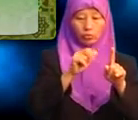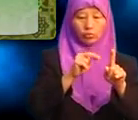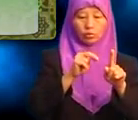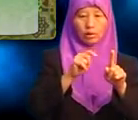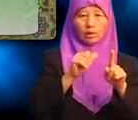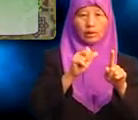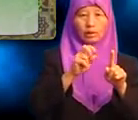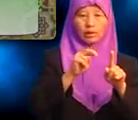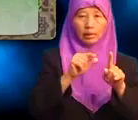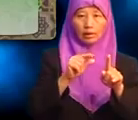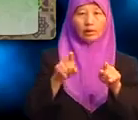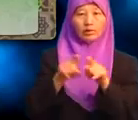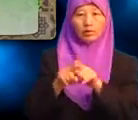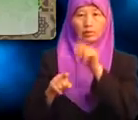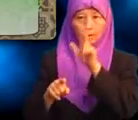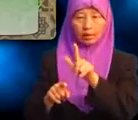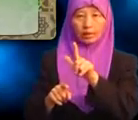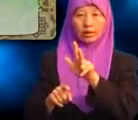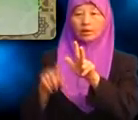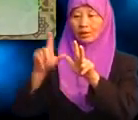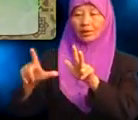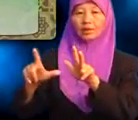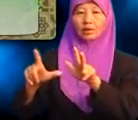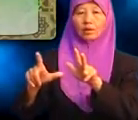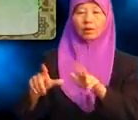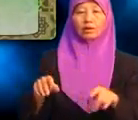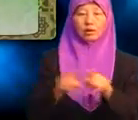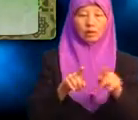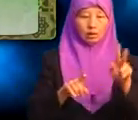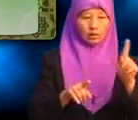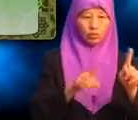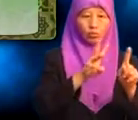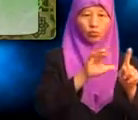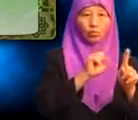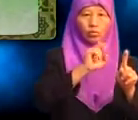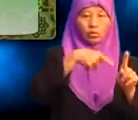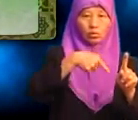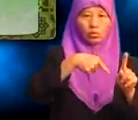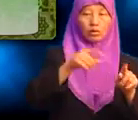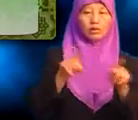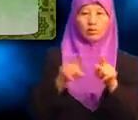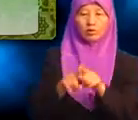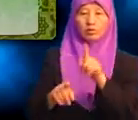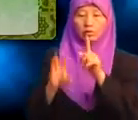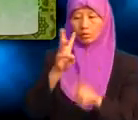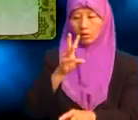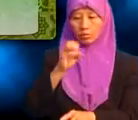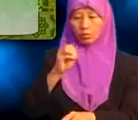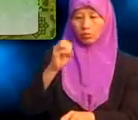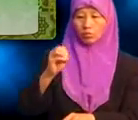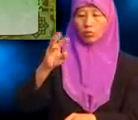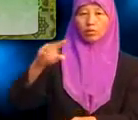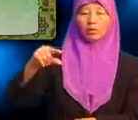liter. Satu wasq bersamaan 60 gantang atau